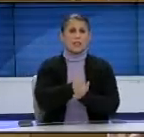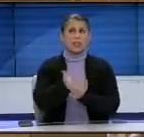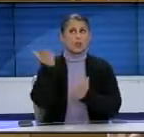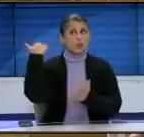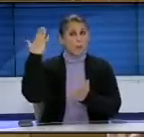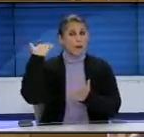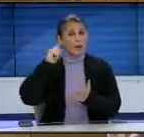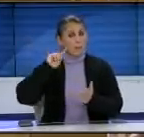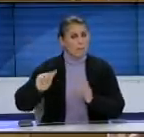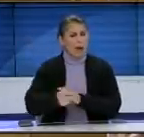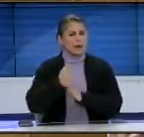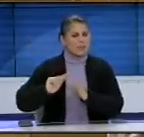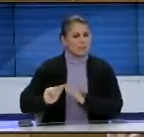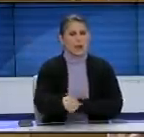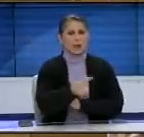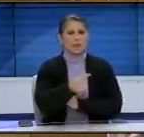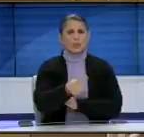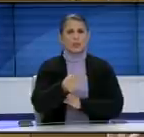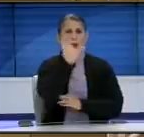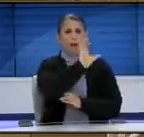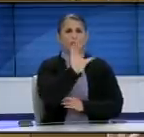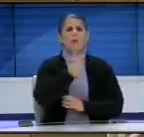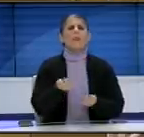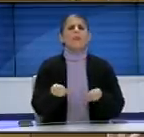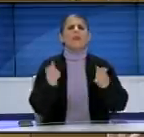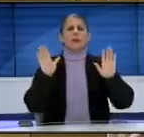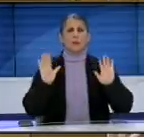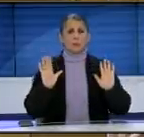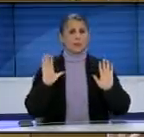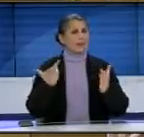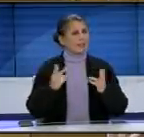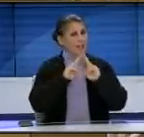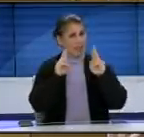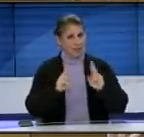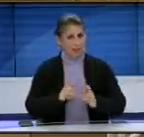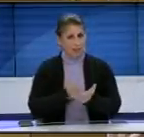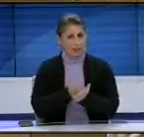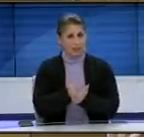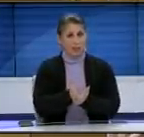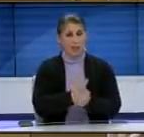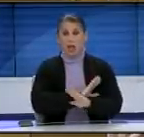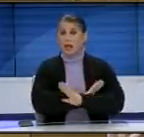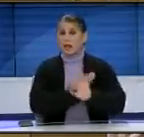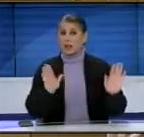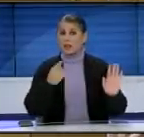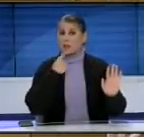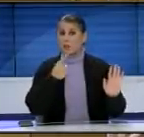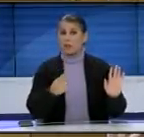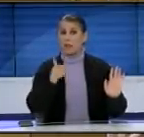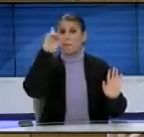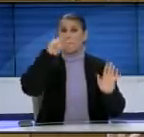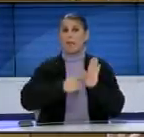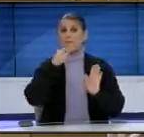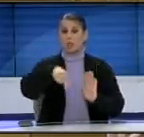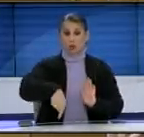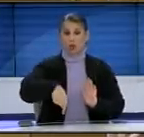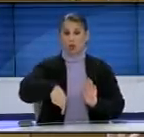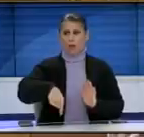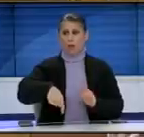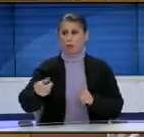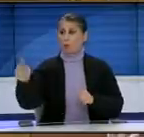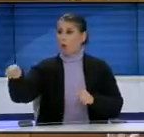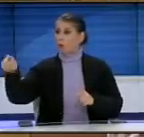ή μήπως δεν έγιναν όλα αυτά. Γιατί το διεθνές δίκαιο κανείς δεν μπορεί να το επικαλείται à la carte.